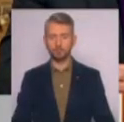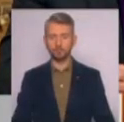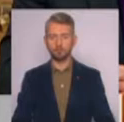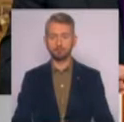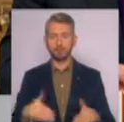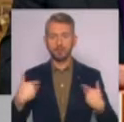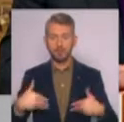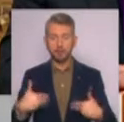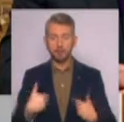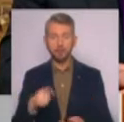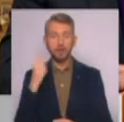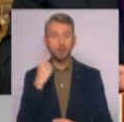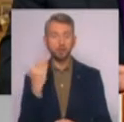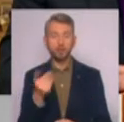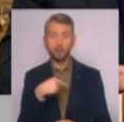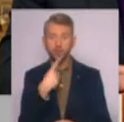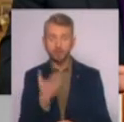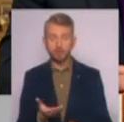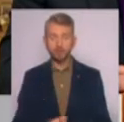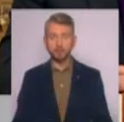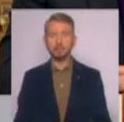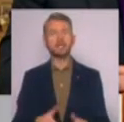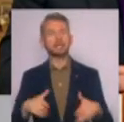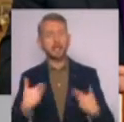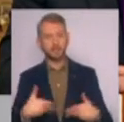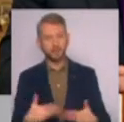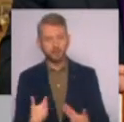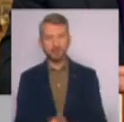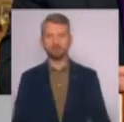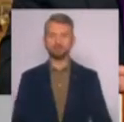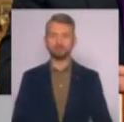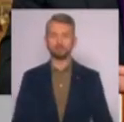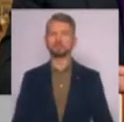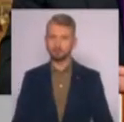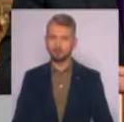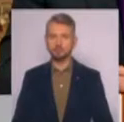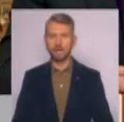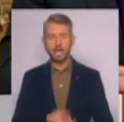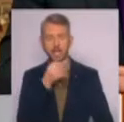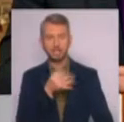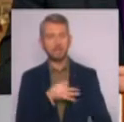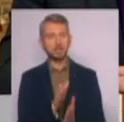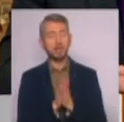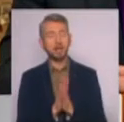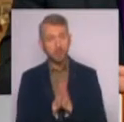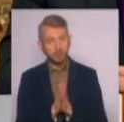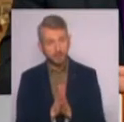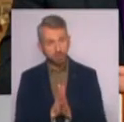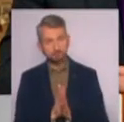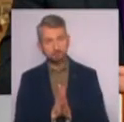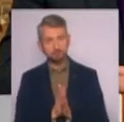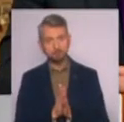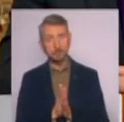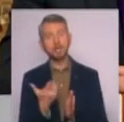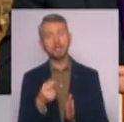Доброго дня, ви в ефірі, ми чуємо вас. Говоріть. Здравствуйте. Здравствуйте. Скажіть, будь ласка,